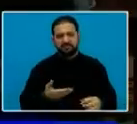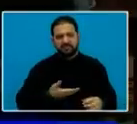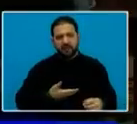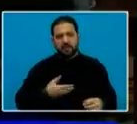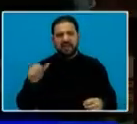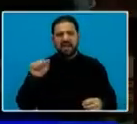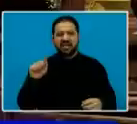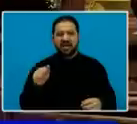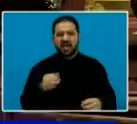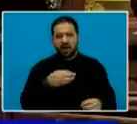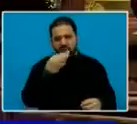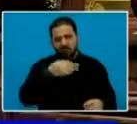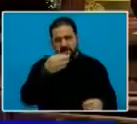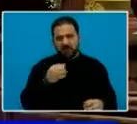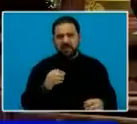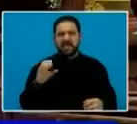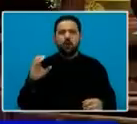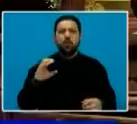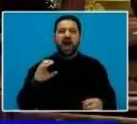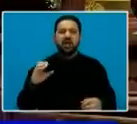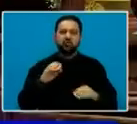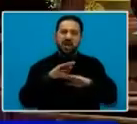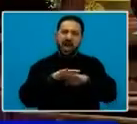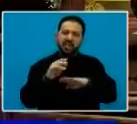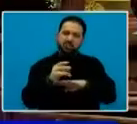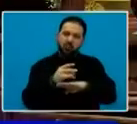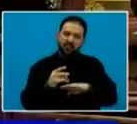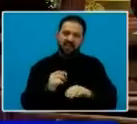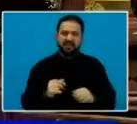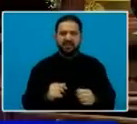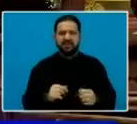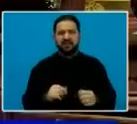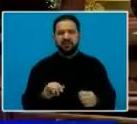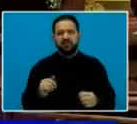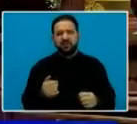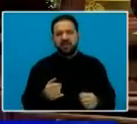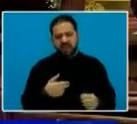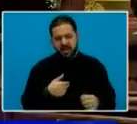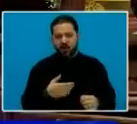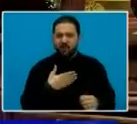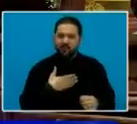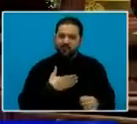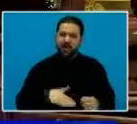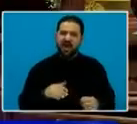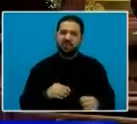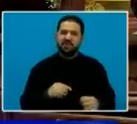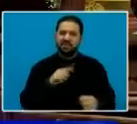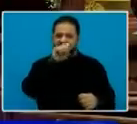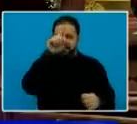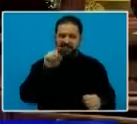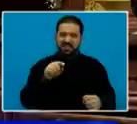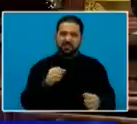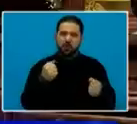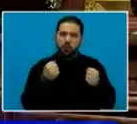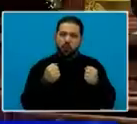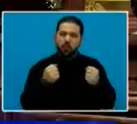Vorbind de curajul la spovedanie, mi-ați răspuns într-un fel la ceea ce vreau să vă întreb mai departe, și anume diferența dintre curajul duhovnicesc și